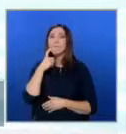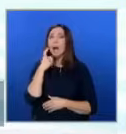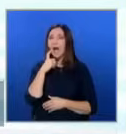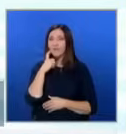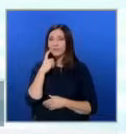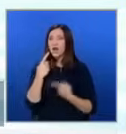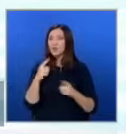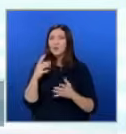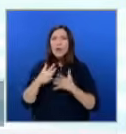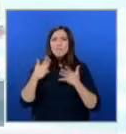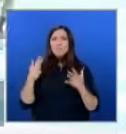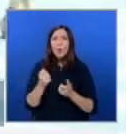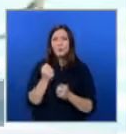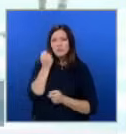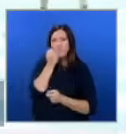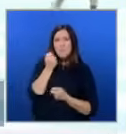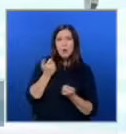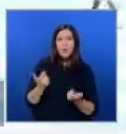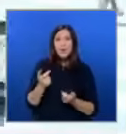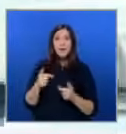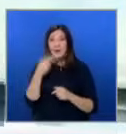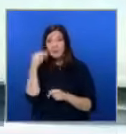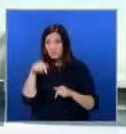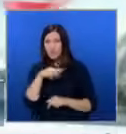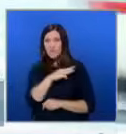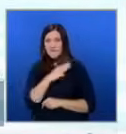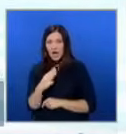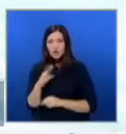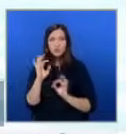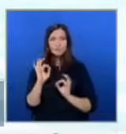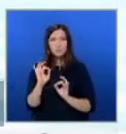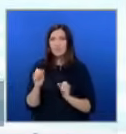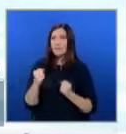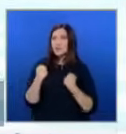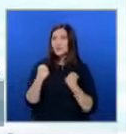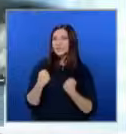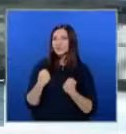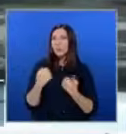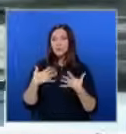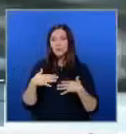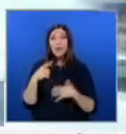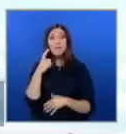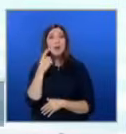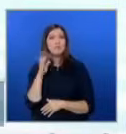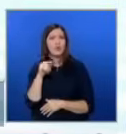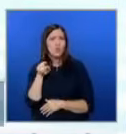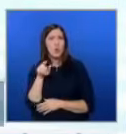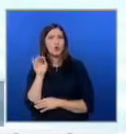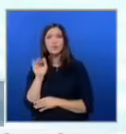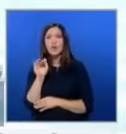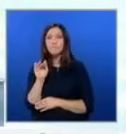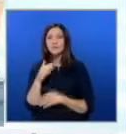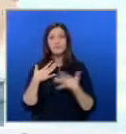Байден. Другата много спекулирана тема тук в Вашингтон е именно здравословното състояние на Байден и дали той ще бъде